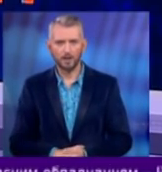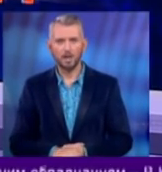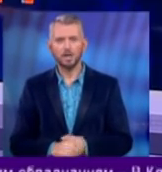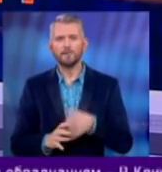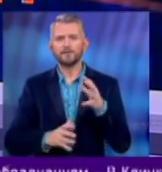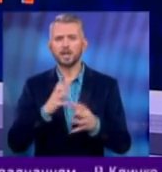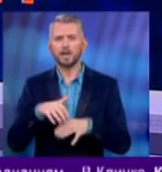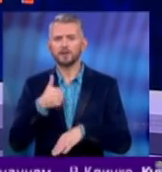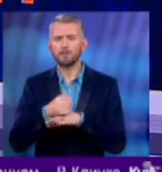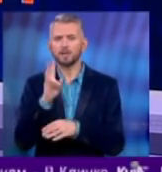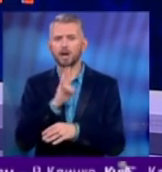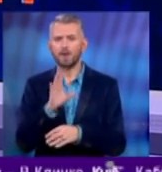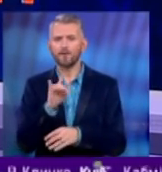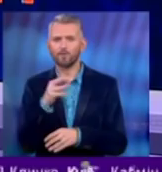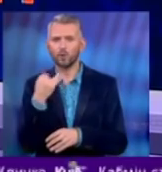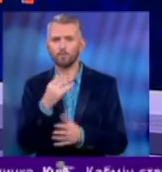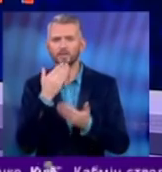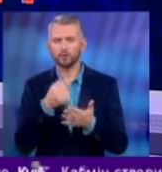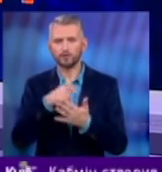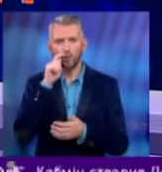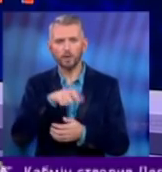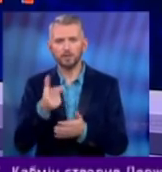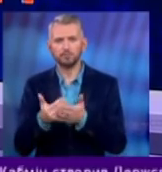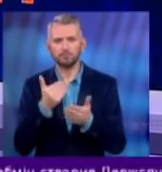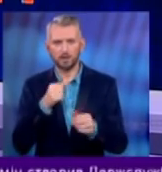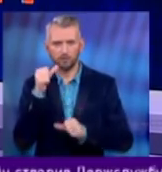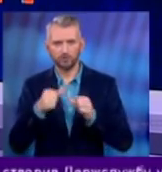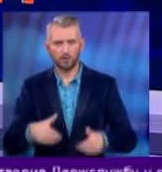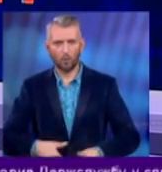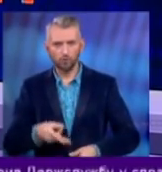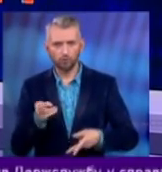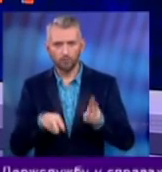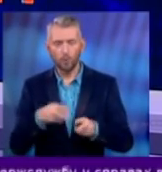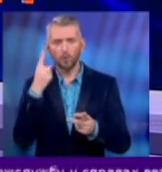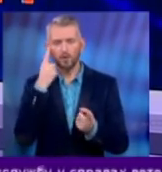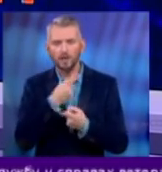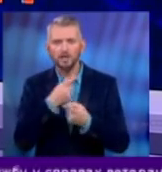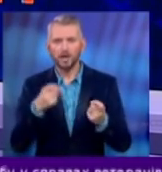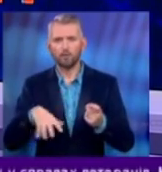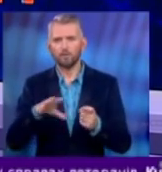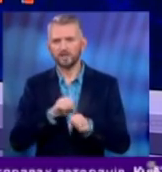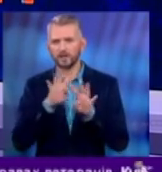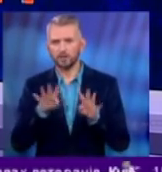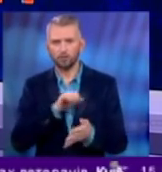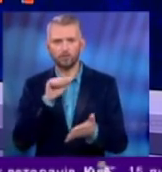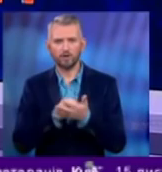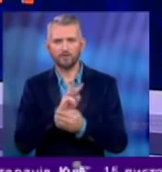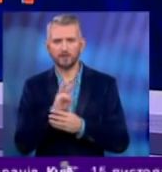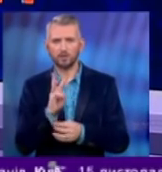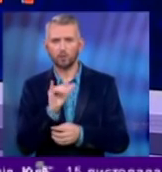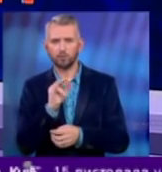Вселенський патріарх Варфоломій звернувся до українців напередодні річниці Голодомору. Заяву Всесвятійшого опублікував сайт УПЦ у